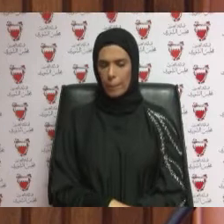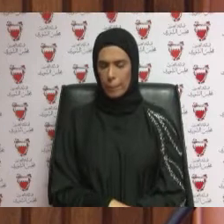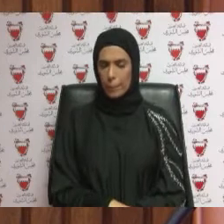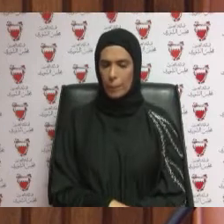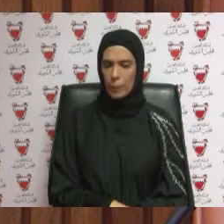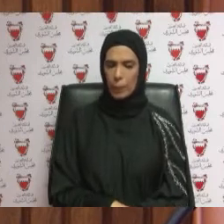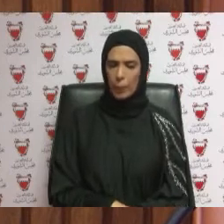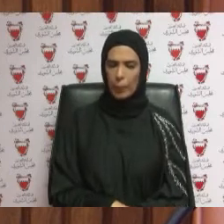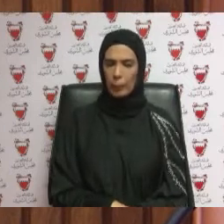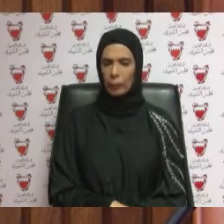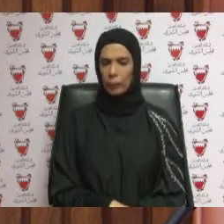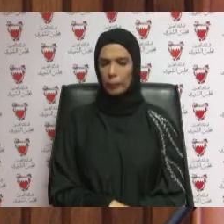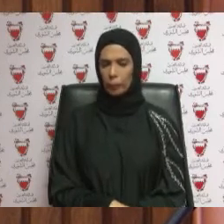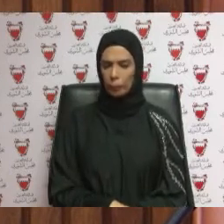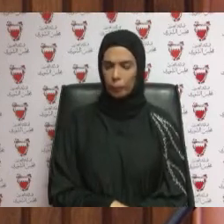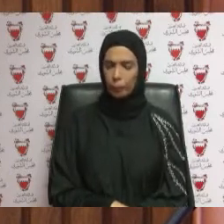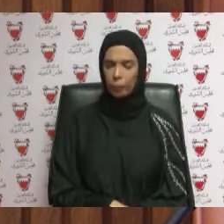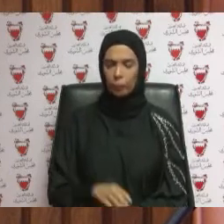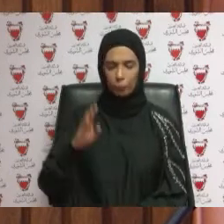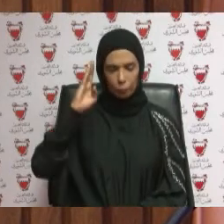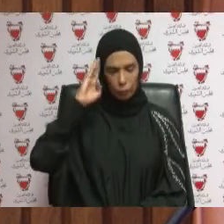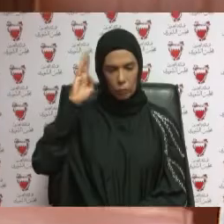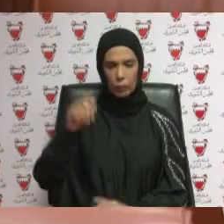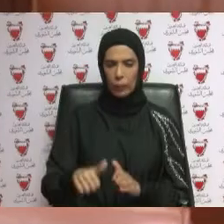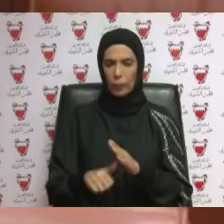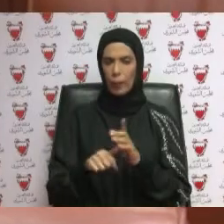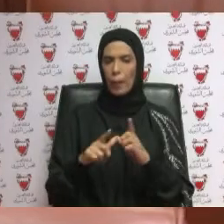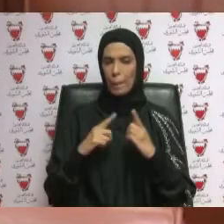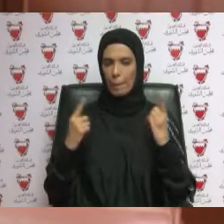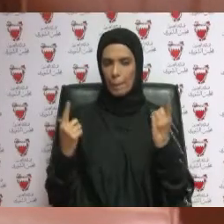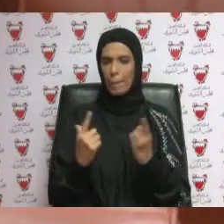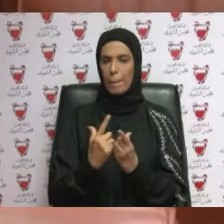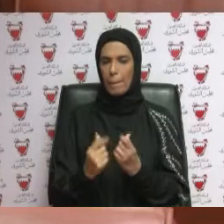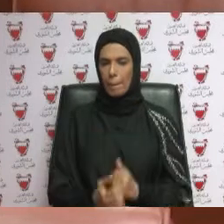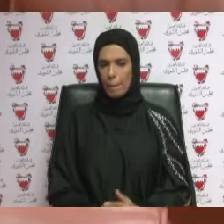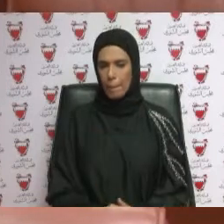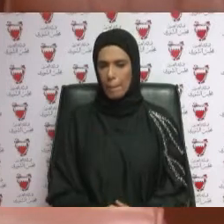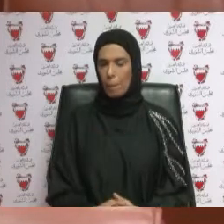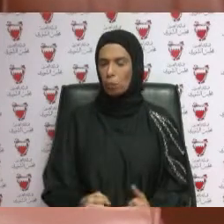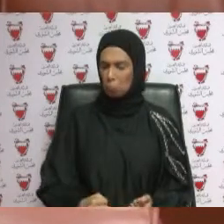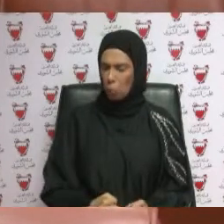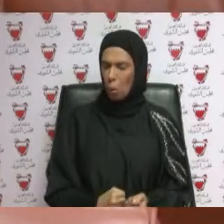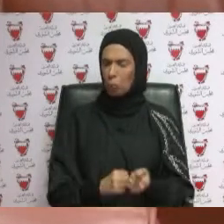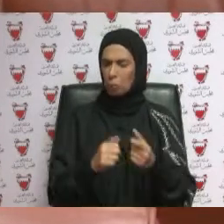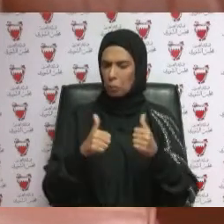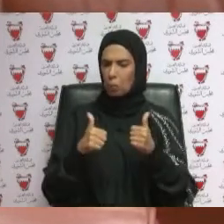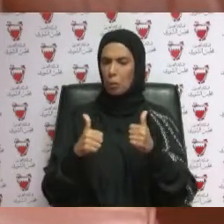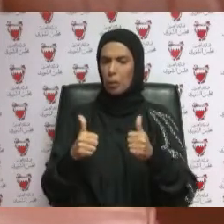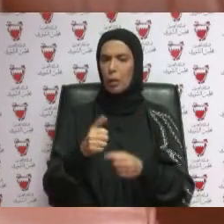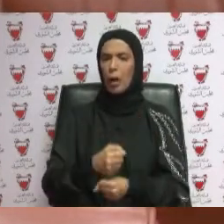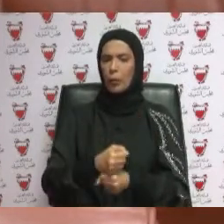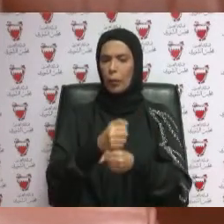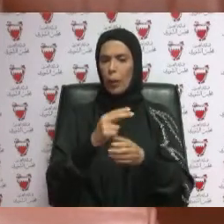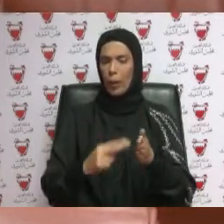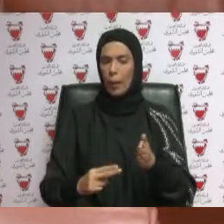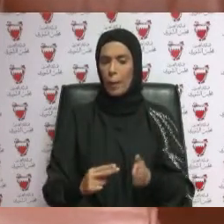شكرا سعادة الرئيس، وأشكر اللجنة على ما توصلت إليه، وأنا أؤيد ما ذكرته، لكن أنا